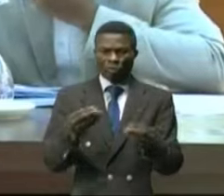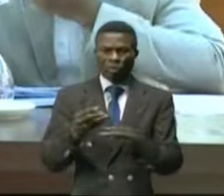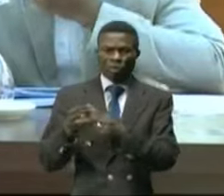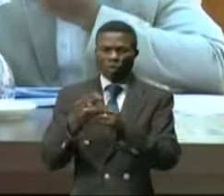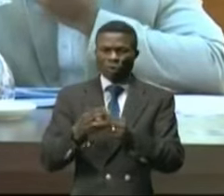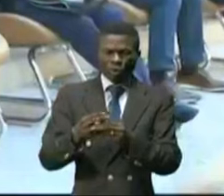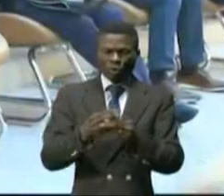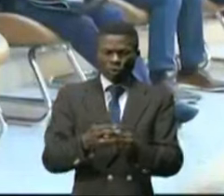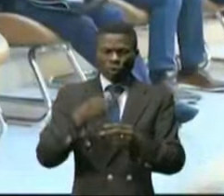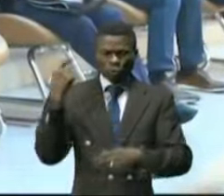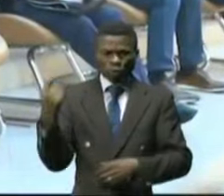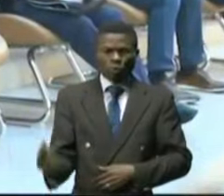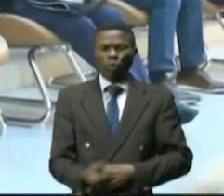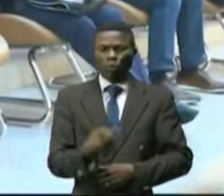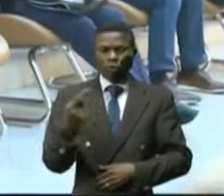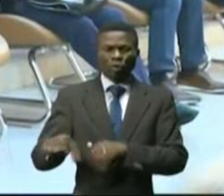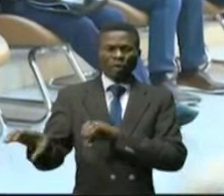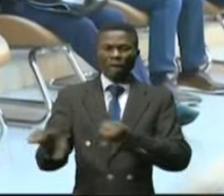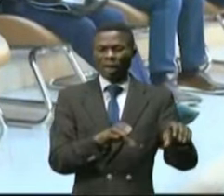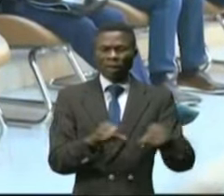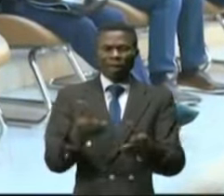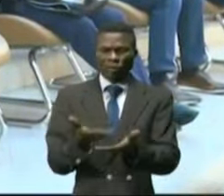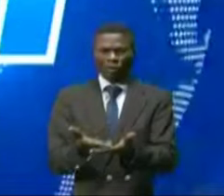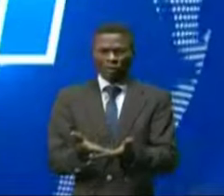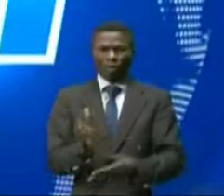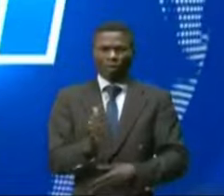un suivi régulier des activités.